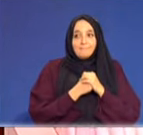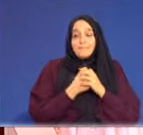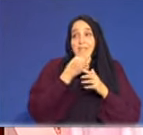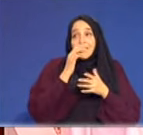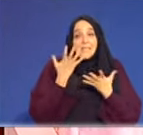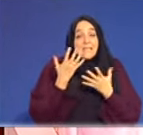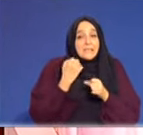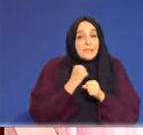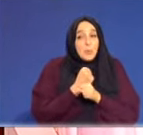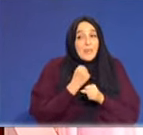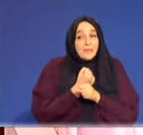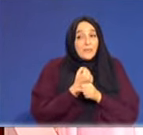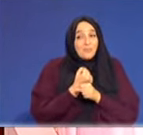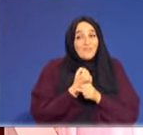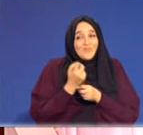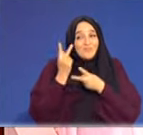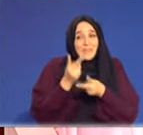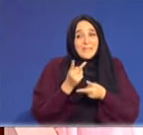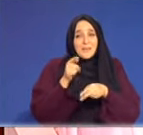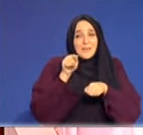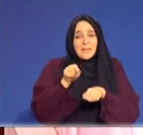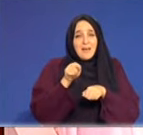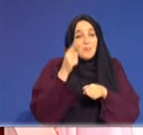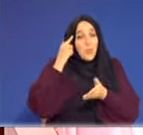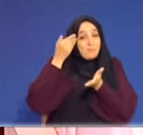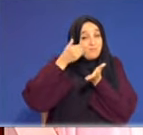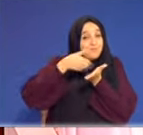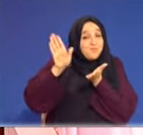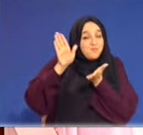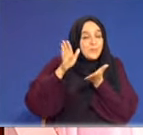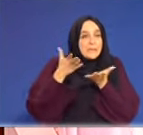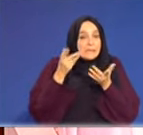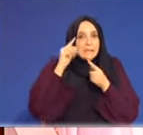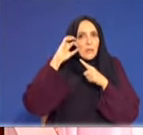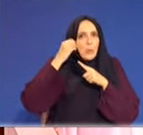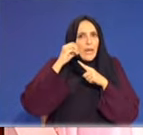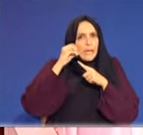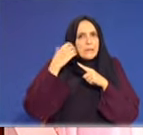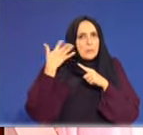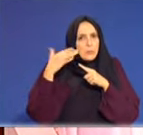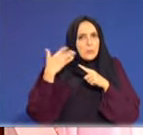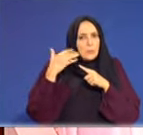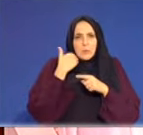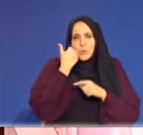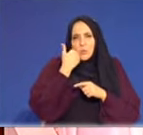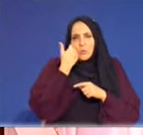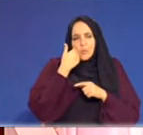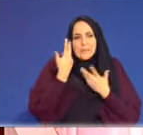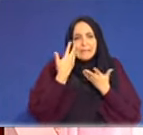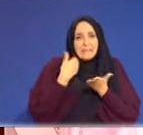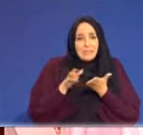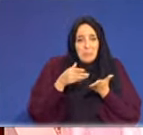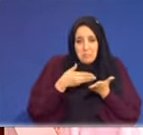للأسف الشديد يعني باش نوصلوا إلى هذا إلى هذه الدرجة ويكون الطرد في